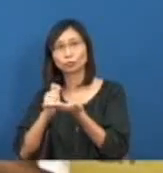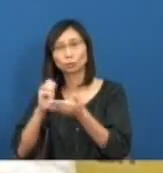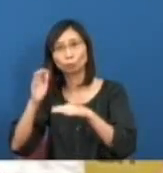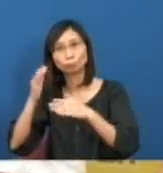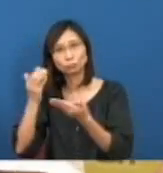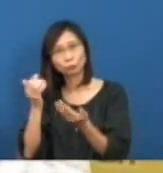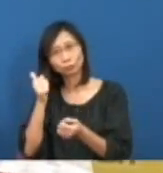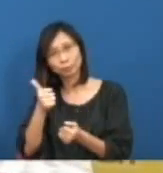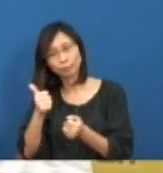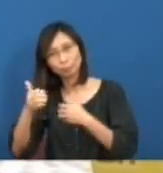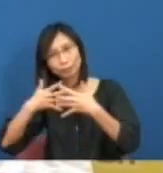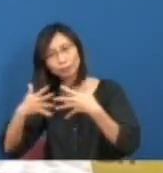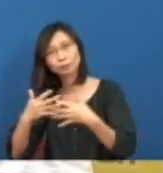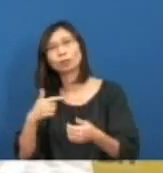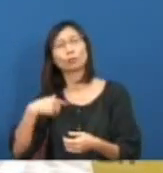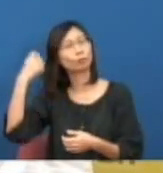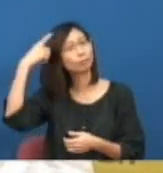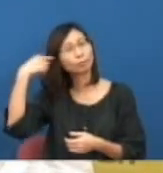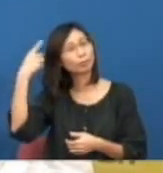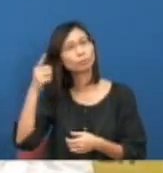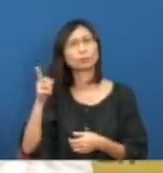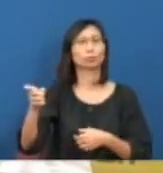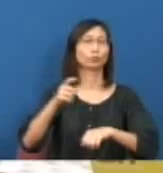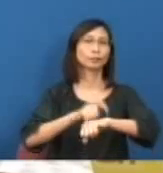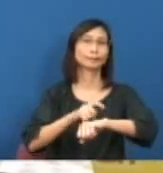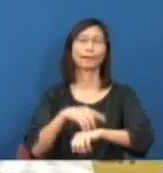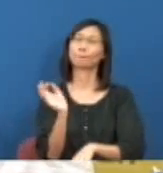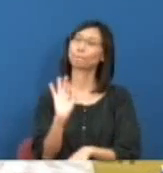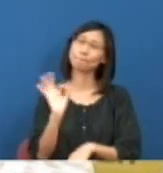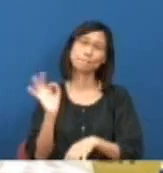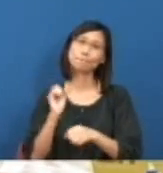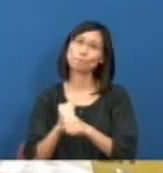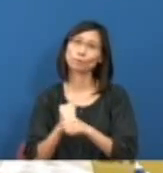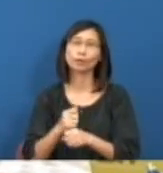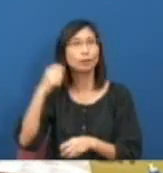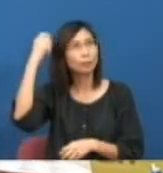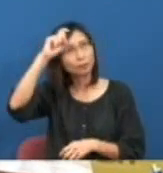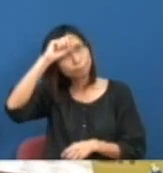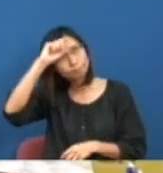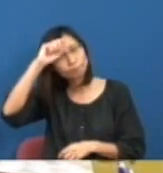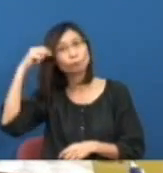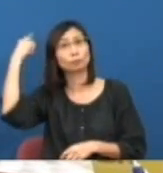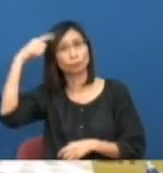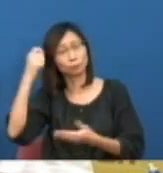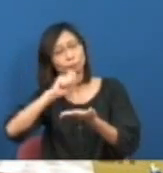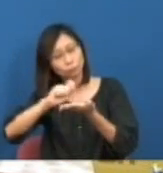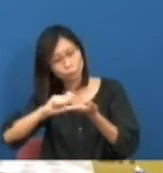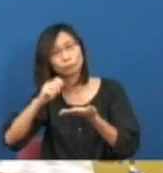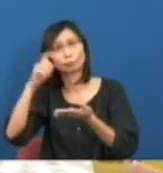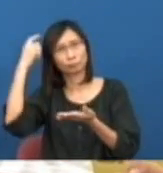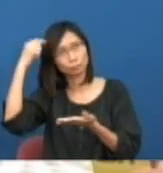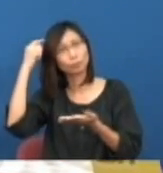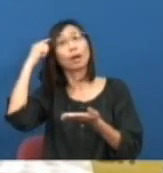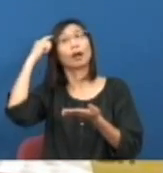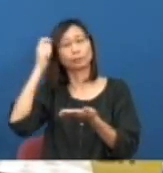個亦都我諗啊，司徒當時都冇時間做噶啦，係咪？咁就即係諗得幾多就幾多，咁所以其實我自己睇